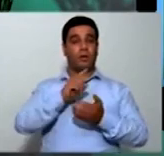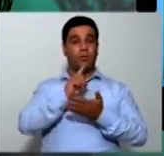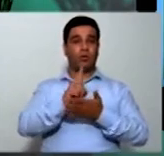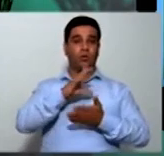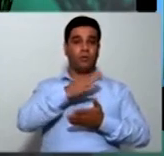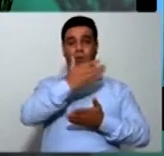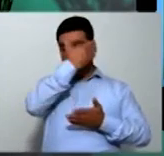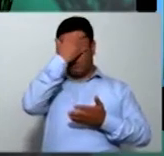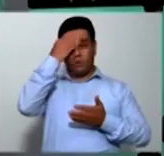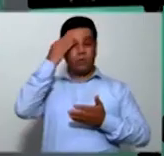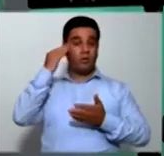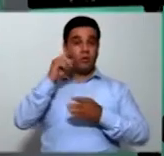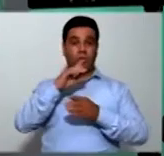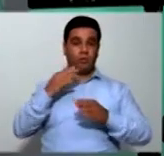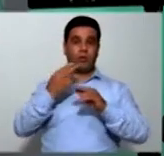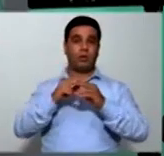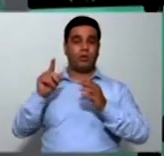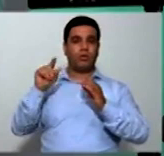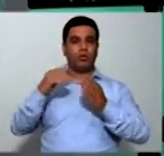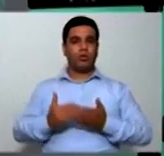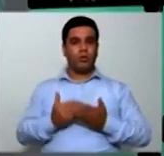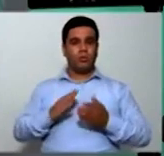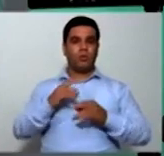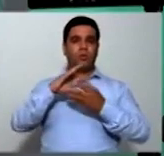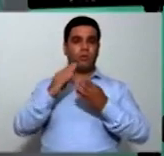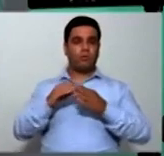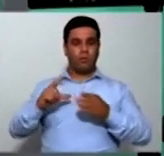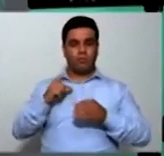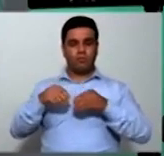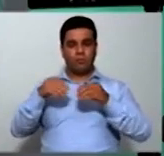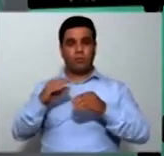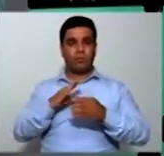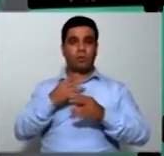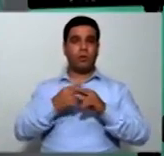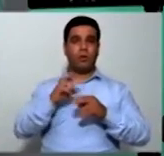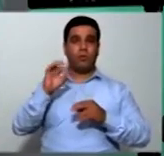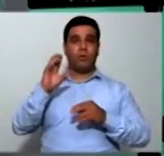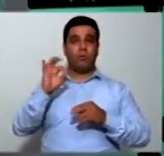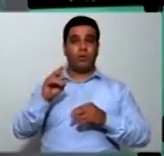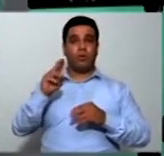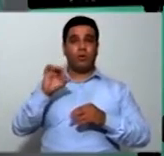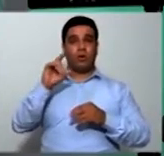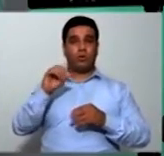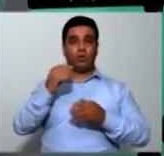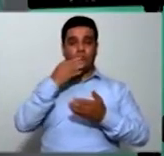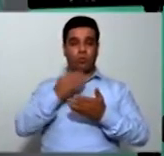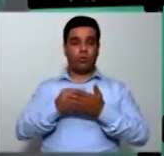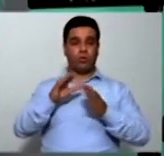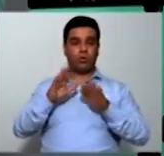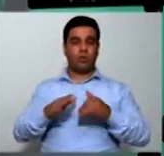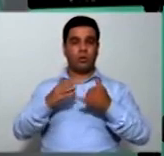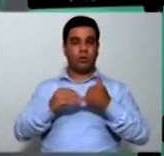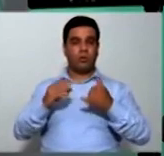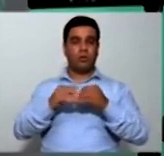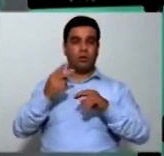Albatta, qishlog'ida yashab kelgan, dehqonchilik bilan azal-azaldan shug'ullangan bobo dehqon o'z yeridan, o'z mulkidan,